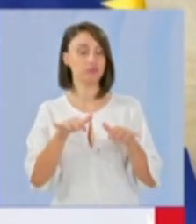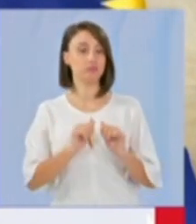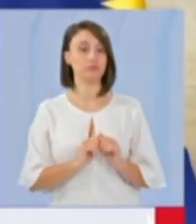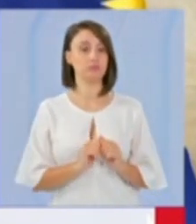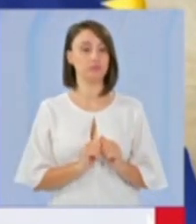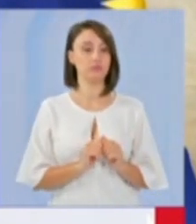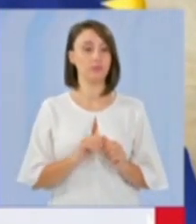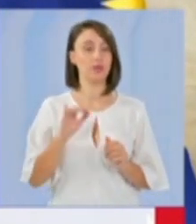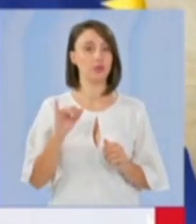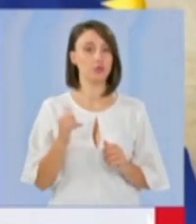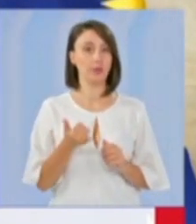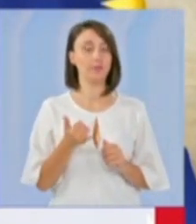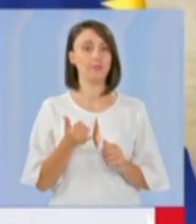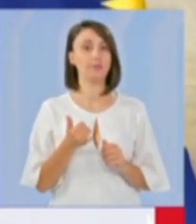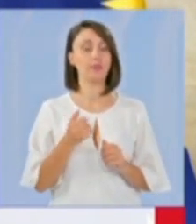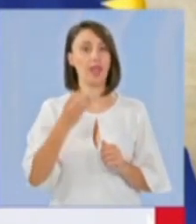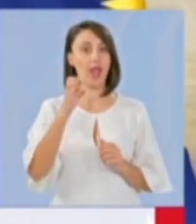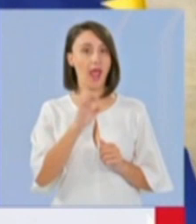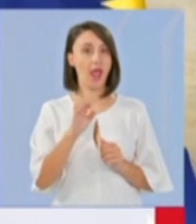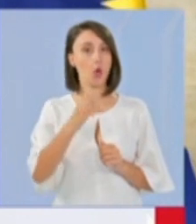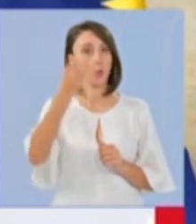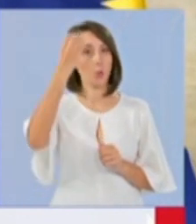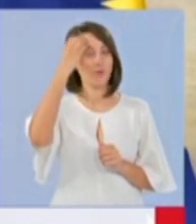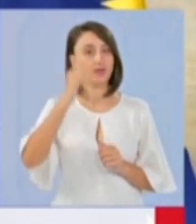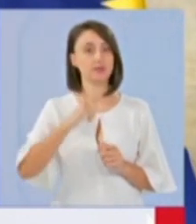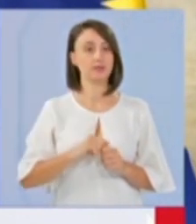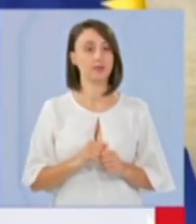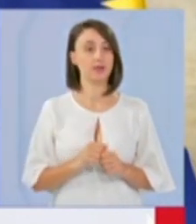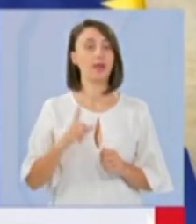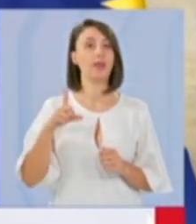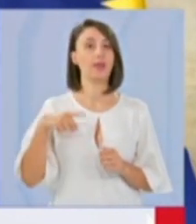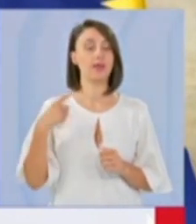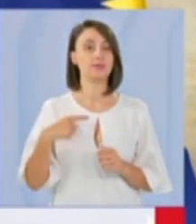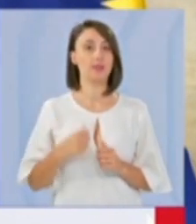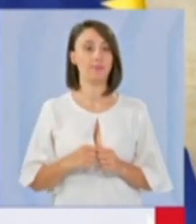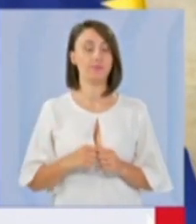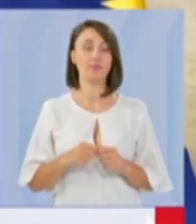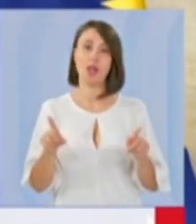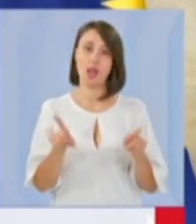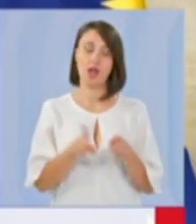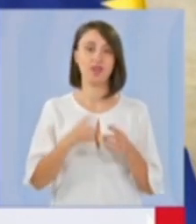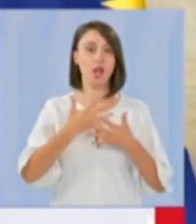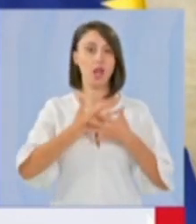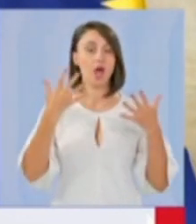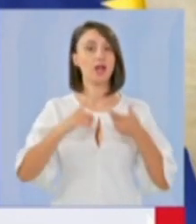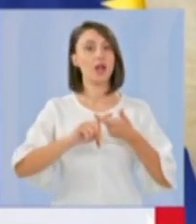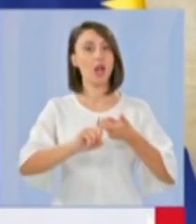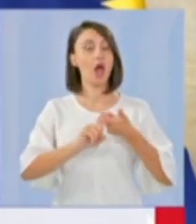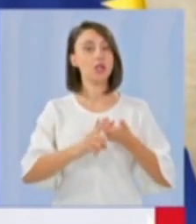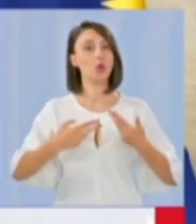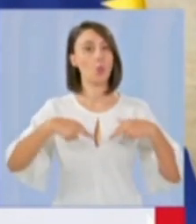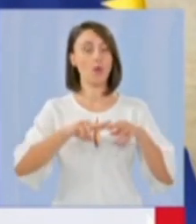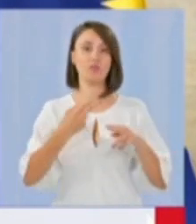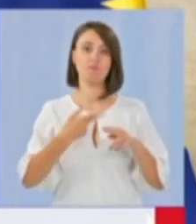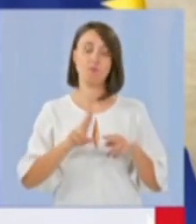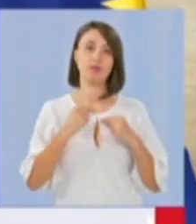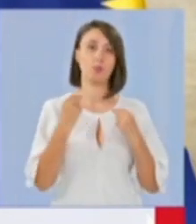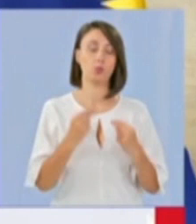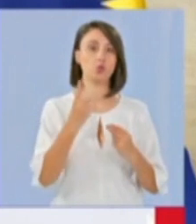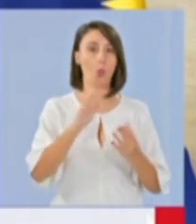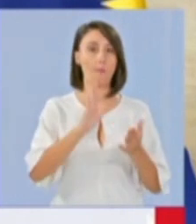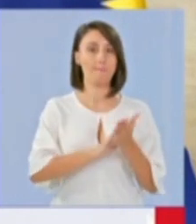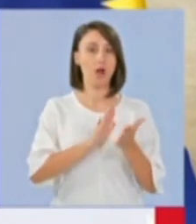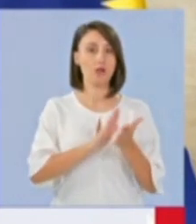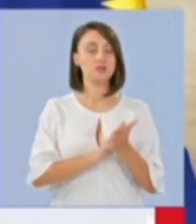digitalizării și e-guvernării. Este la fel de clar că relațiile noastre foarte bune sunt o